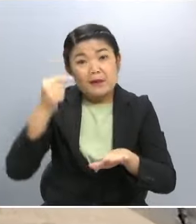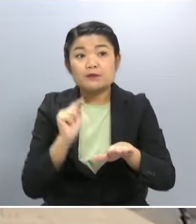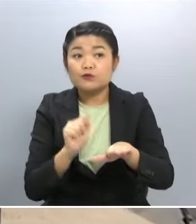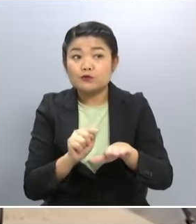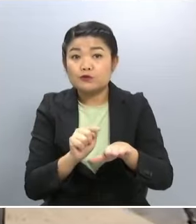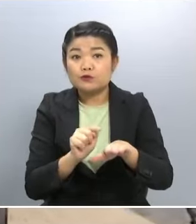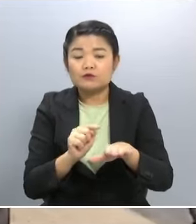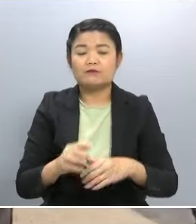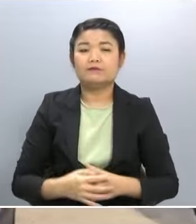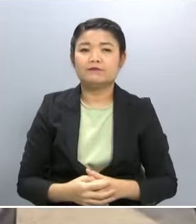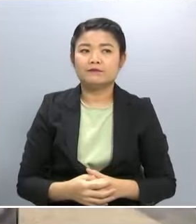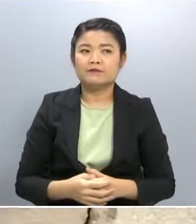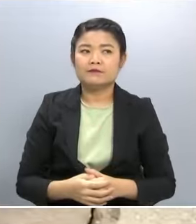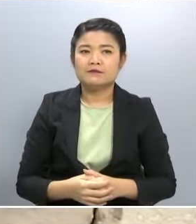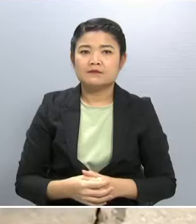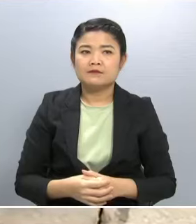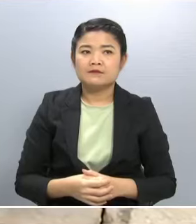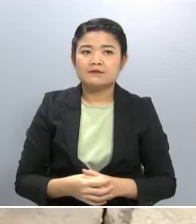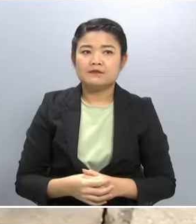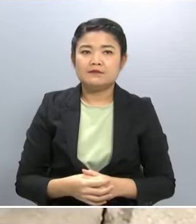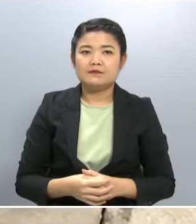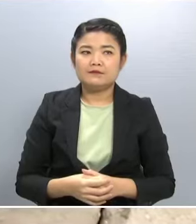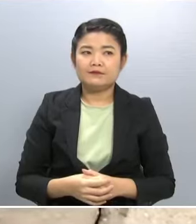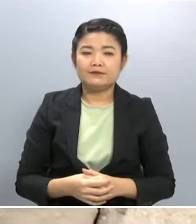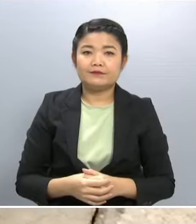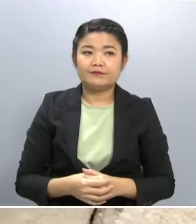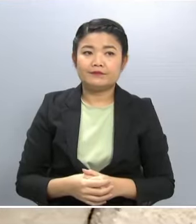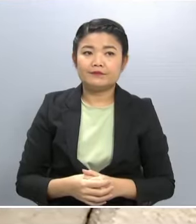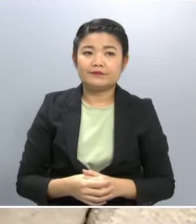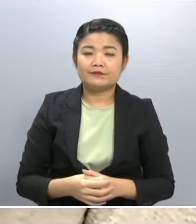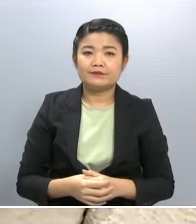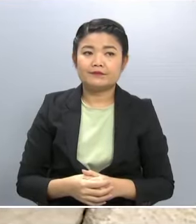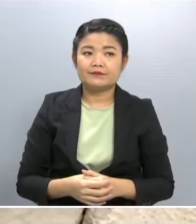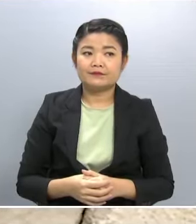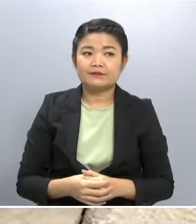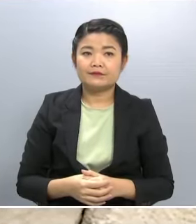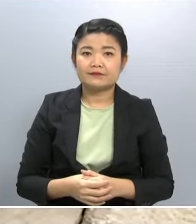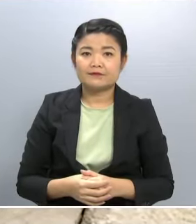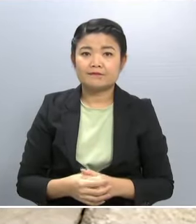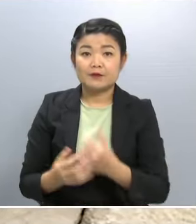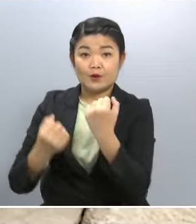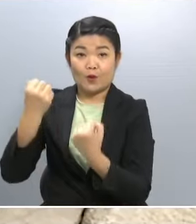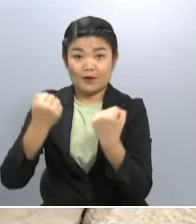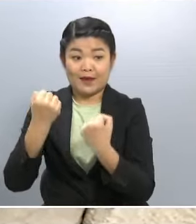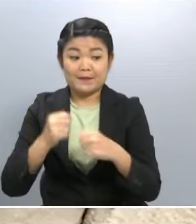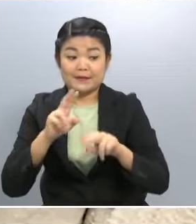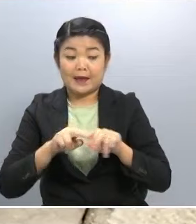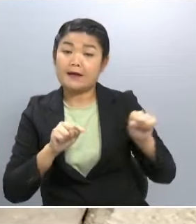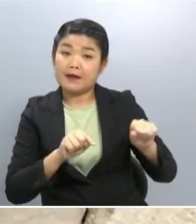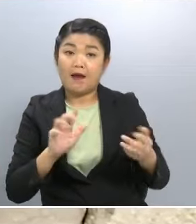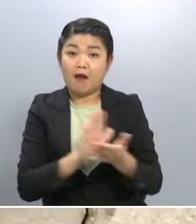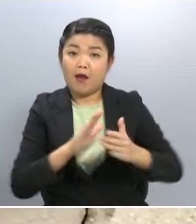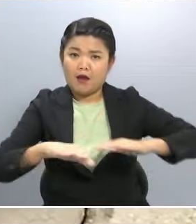นี่ค่ะอืโดยเบาะฝั่งคนนั่งข้างคนขับรถ BMค่ะมีเอกสาร